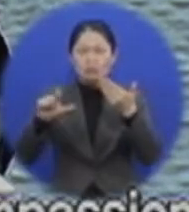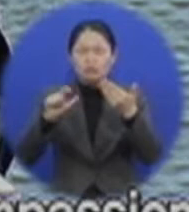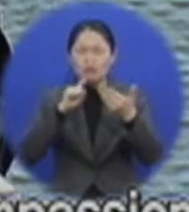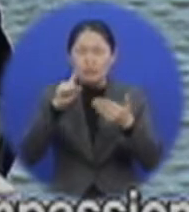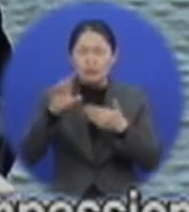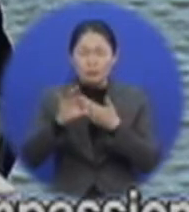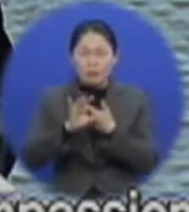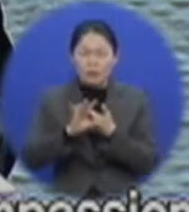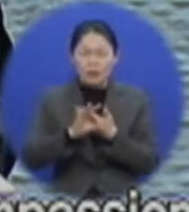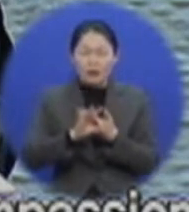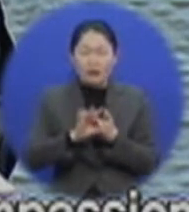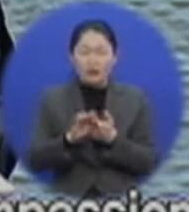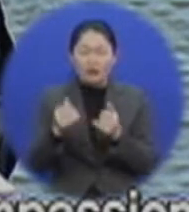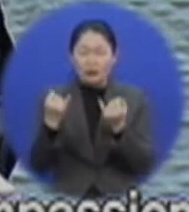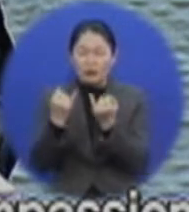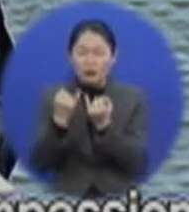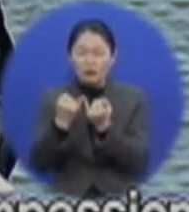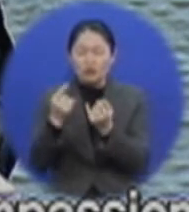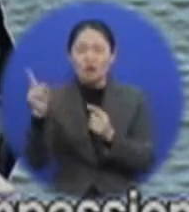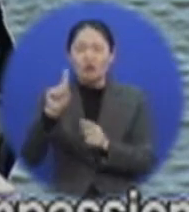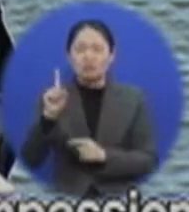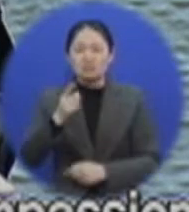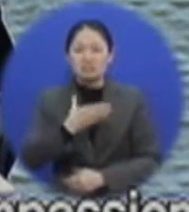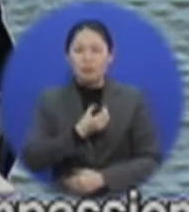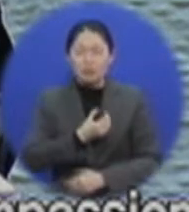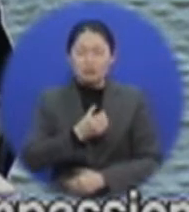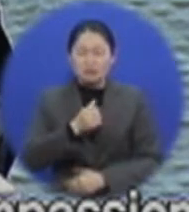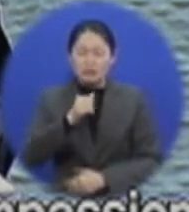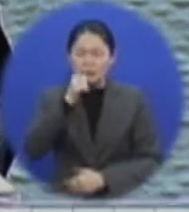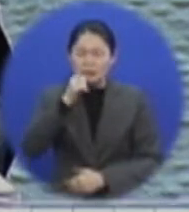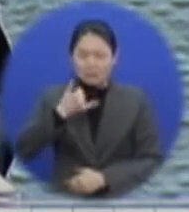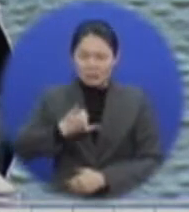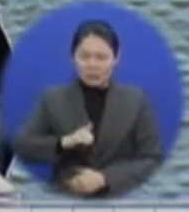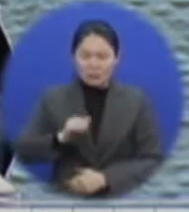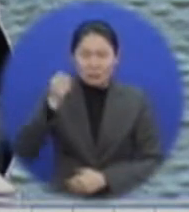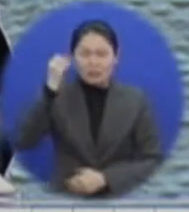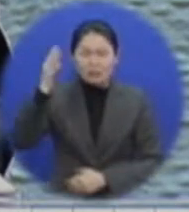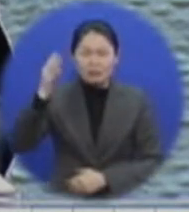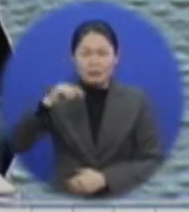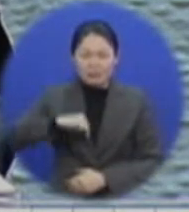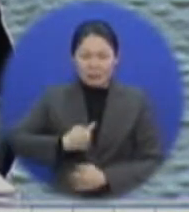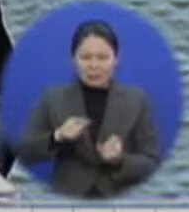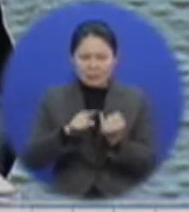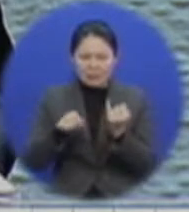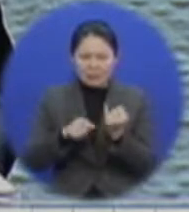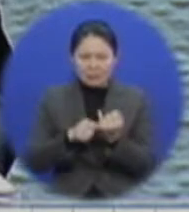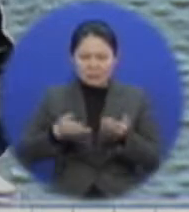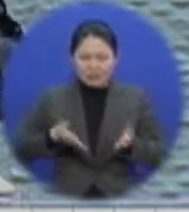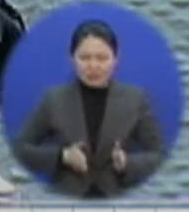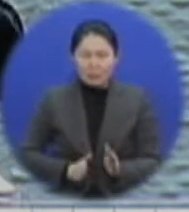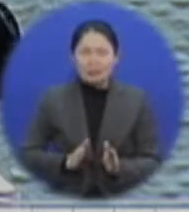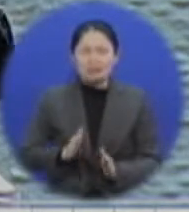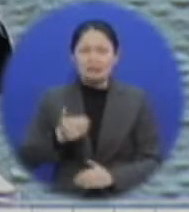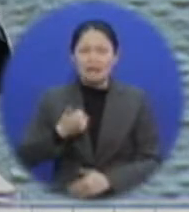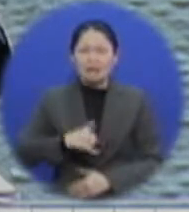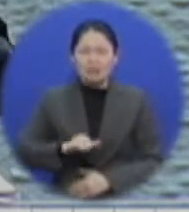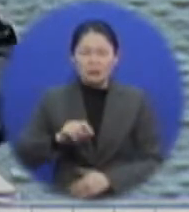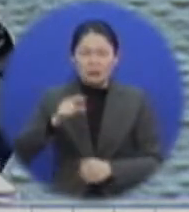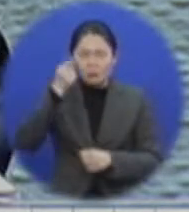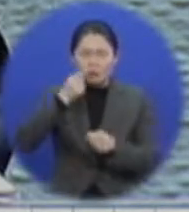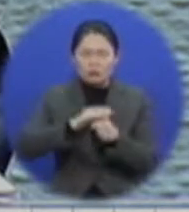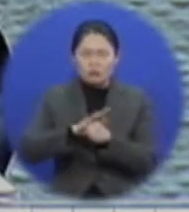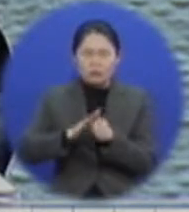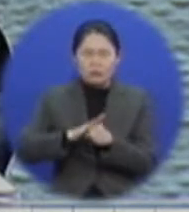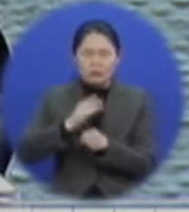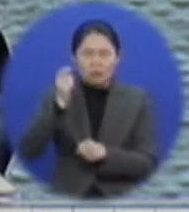어찌 그 젖먹는 자식을 있겠으며 자기 태에서 난 아들을 긍휼히 여기지 않겠느냐 그들은 혹시 일